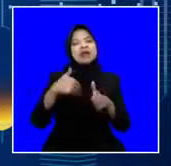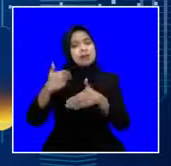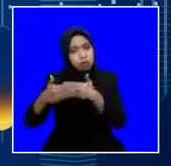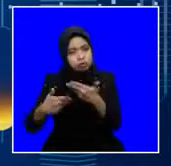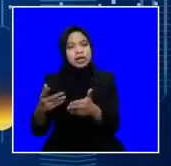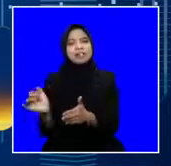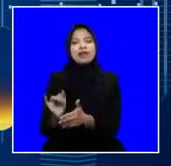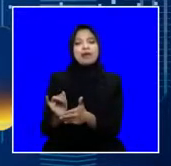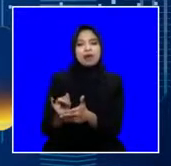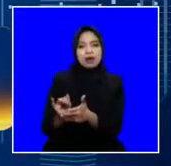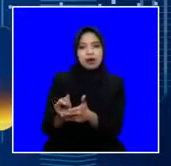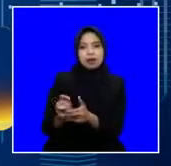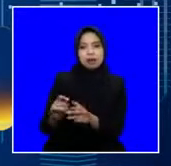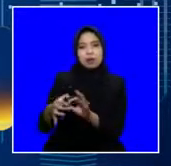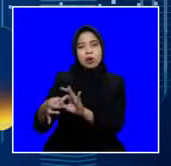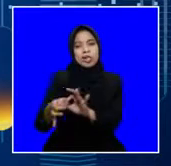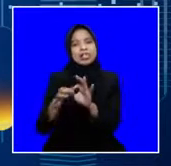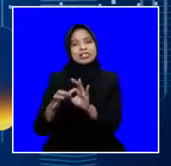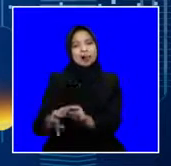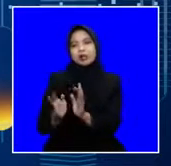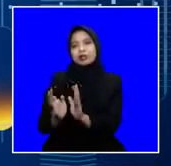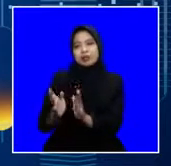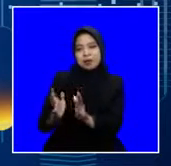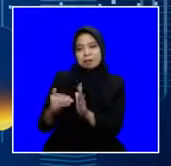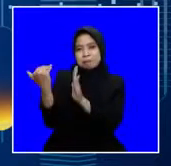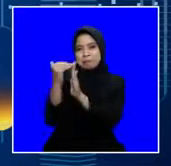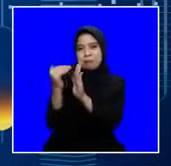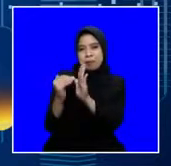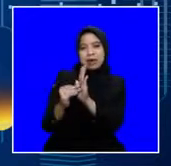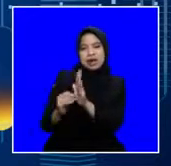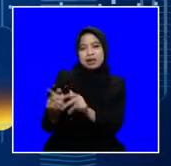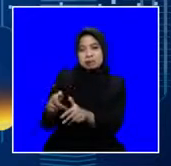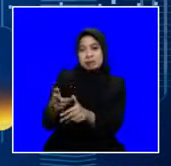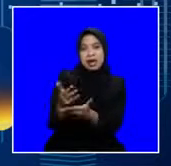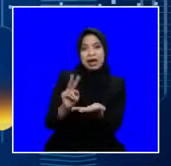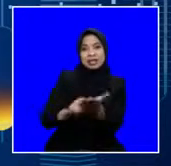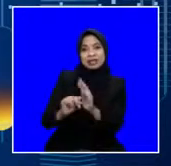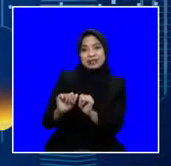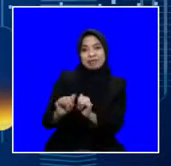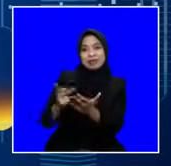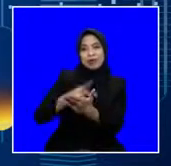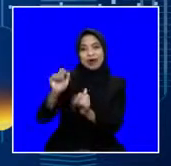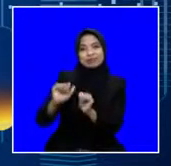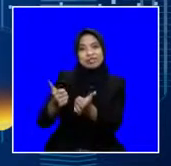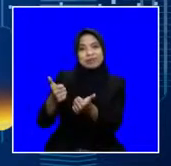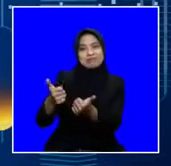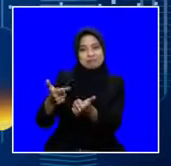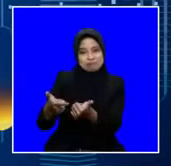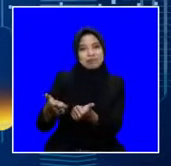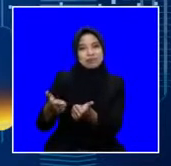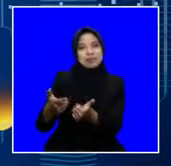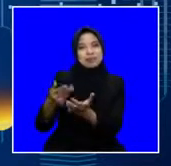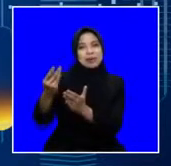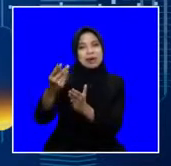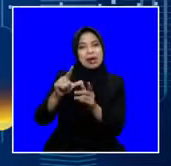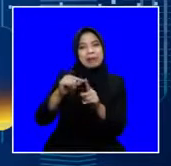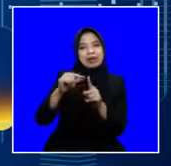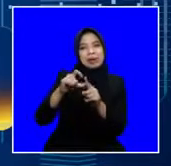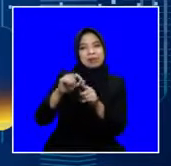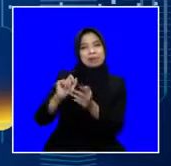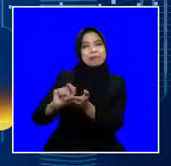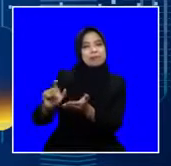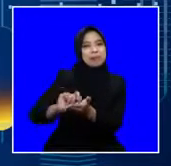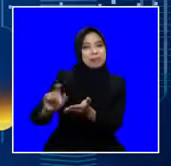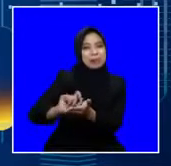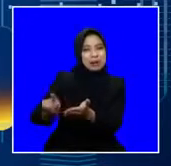perusahaan yang sudah kita kerjasamakan, yang nanti siap untuk menerima program-program yang akan dibiayai oleh LPDP ini.